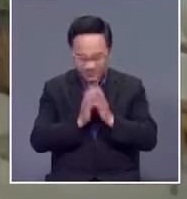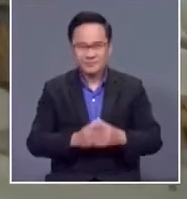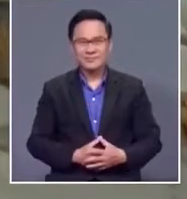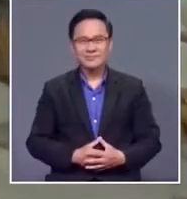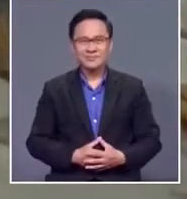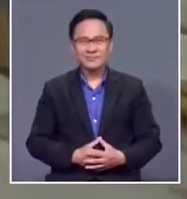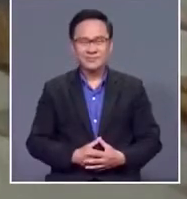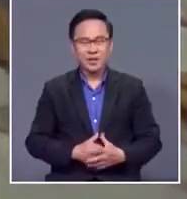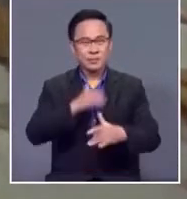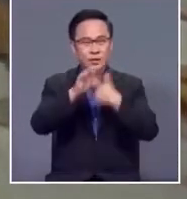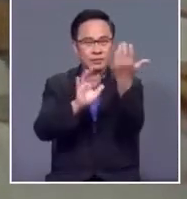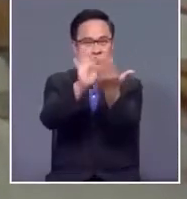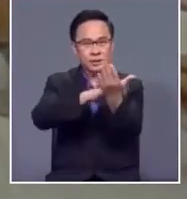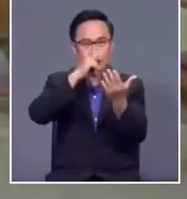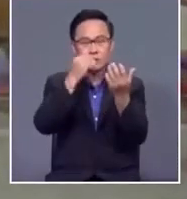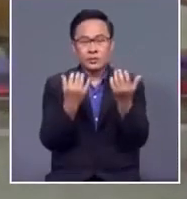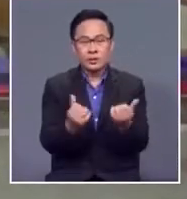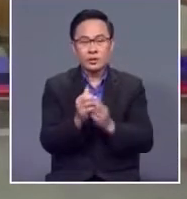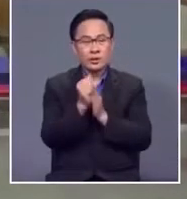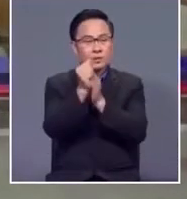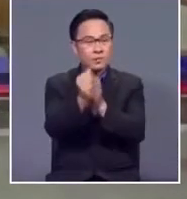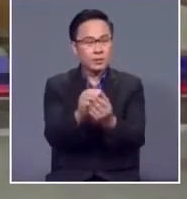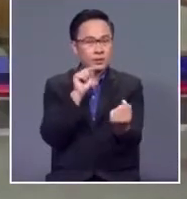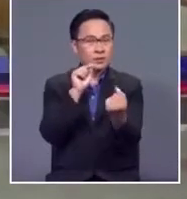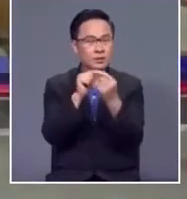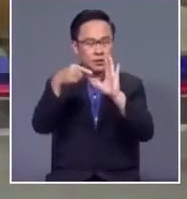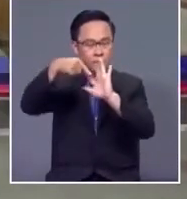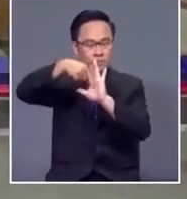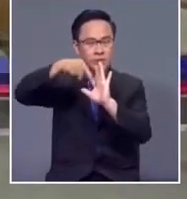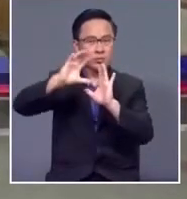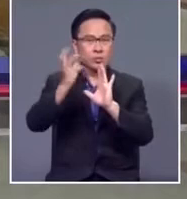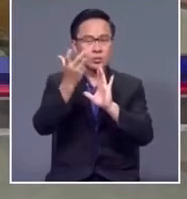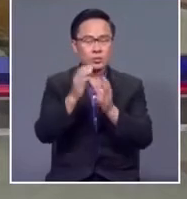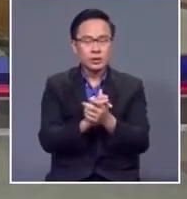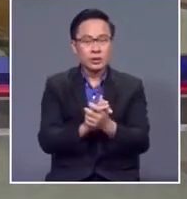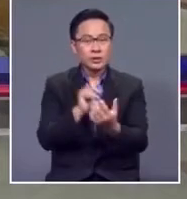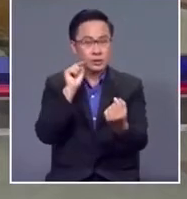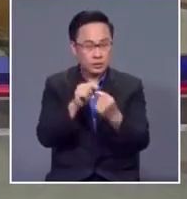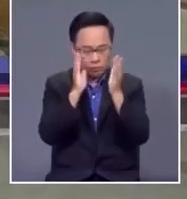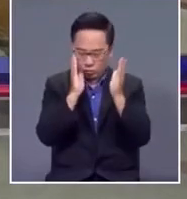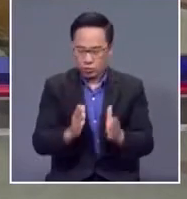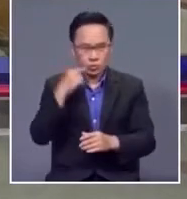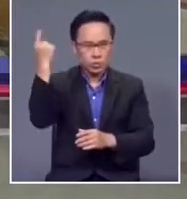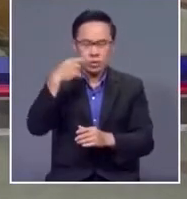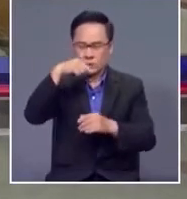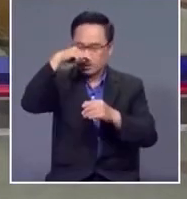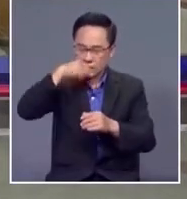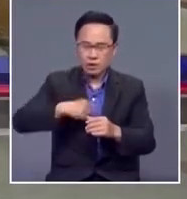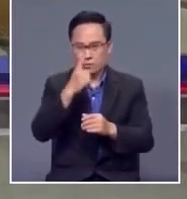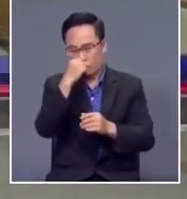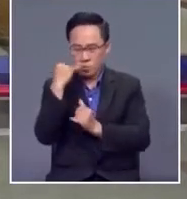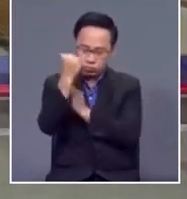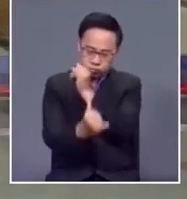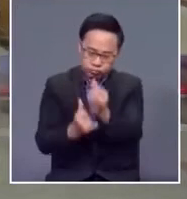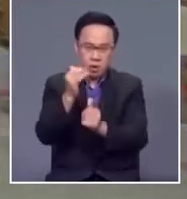วัสดีค่ะคุณผู้ชมคะเดินหน้าประเทศไทยวันนี้นะคะพาคุณผู้ชมมาที่จังหวัดพิษณุโลกค่ะสถานที่ที่นักท่องเที่ยวทั้งชาวไทยและชาวต่างชาติรู้จักกัน